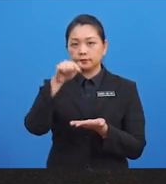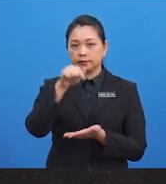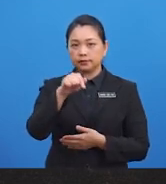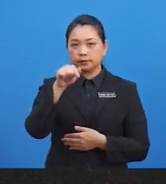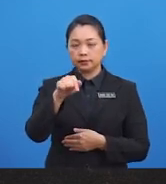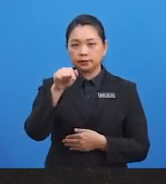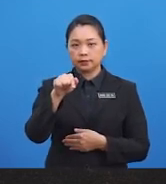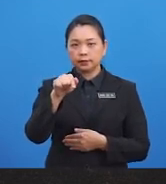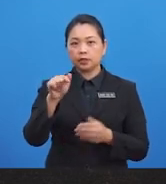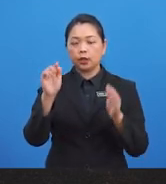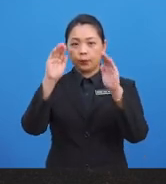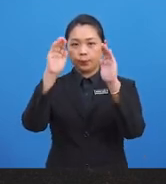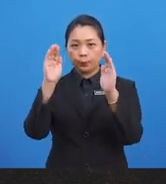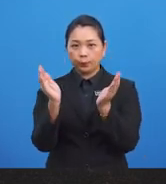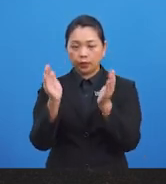tekan buka kurungan,